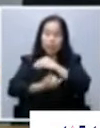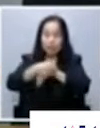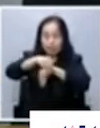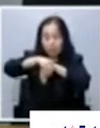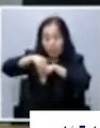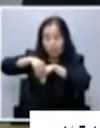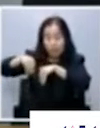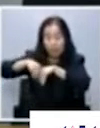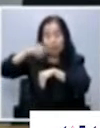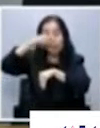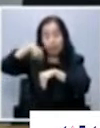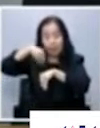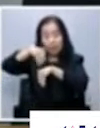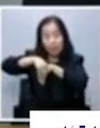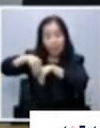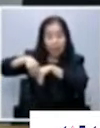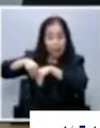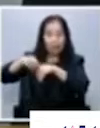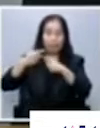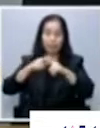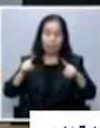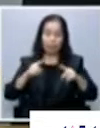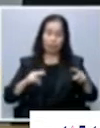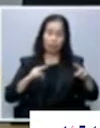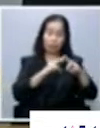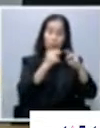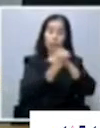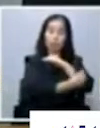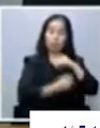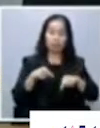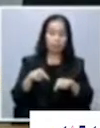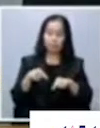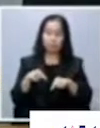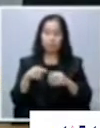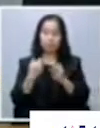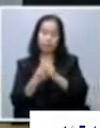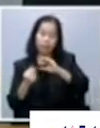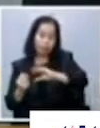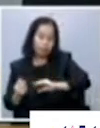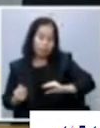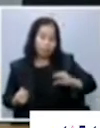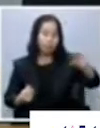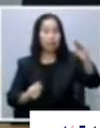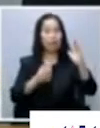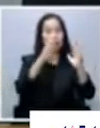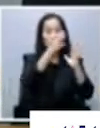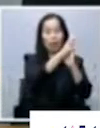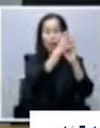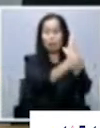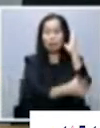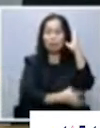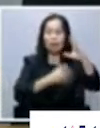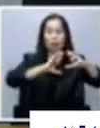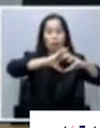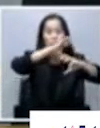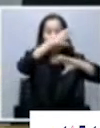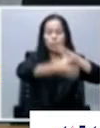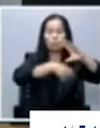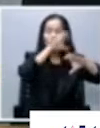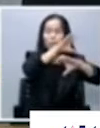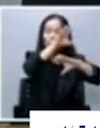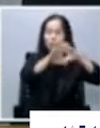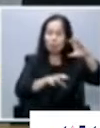ต่ถ้ากระทรวงเนี่ยโยกงบประมาณไปลงยังภูมิภาคอื่นนั่นหมายความว่าความสำคัญ